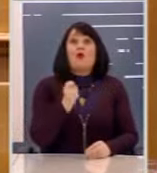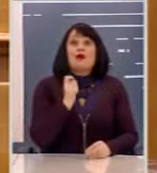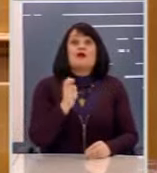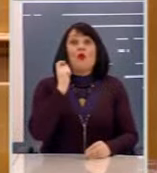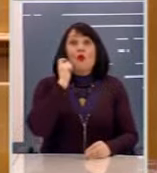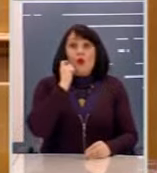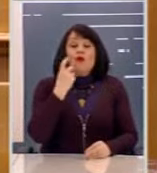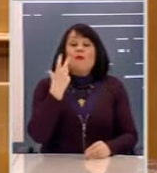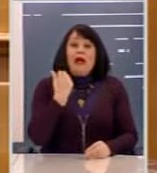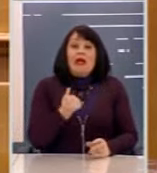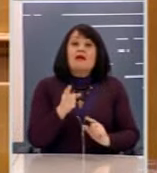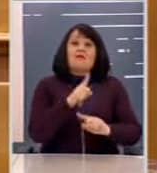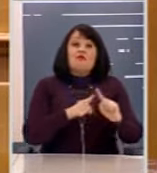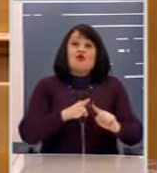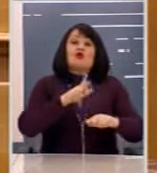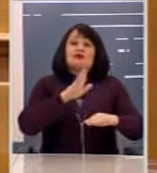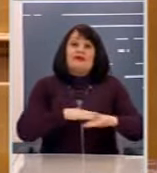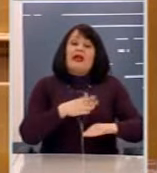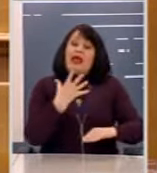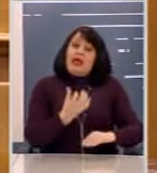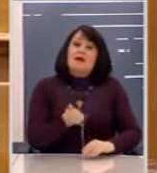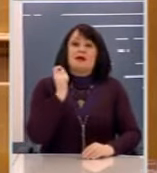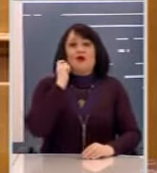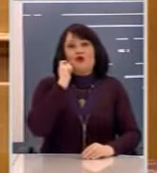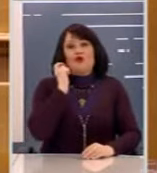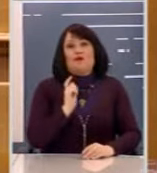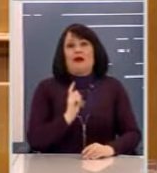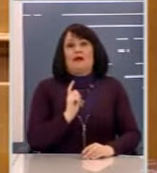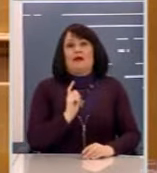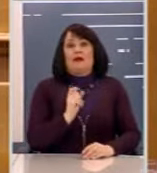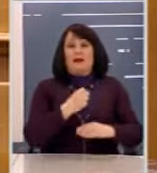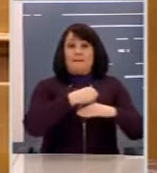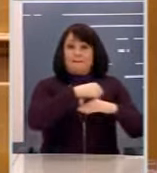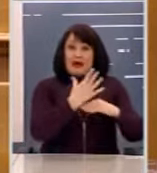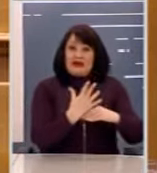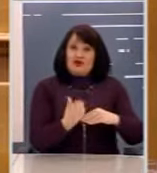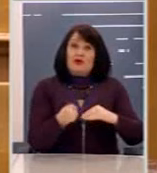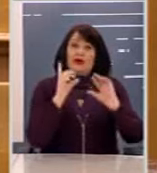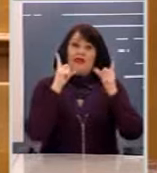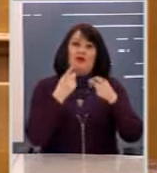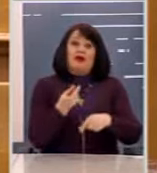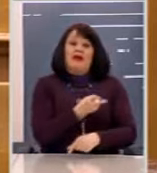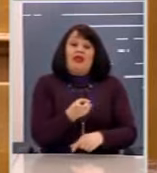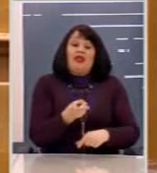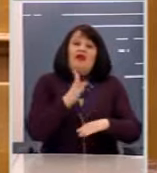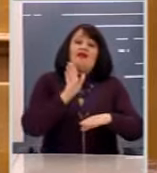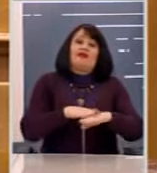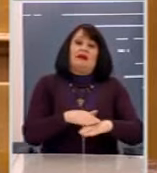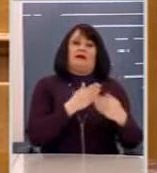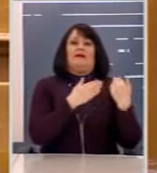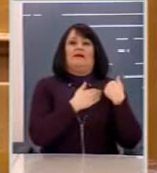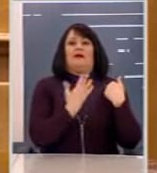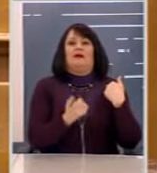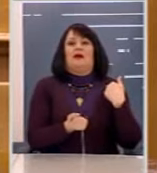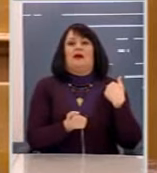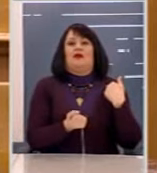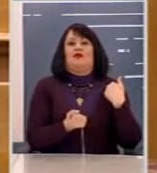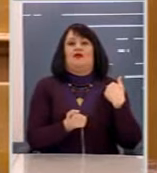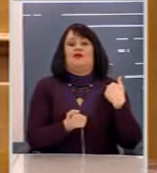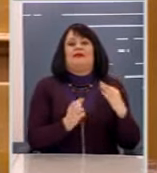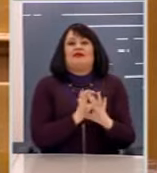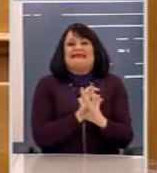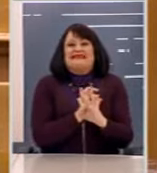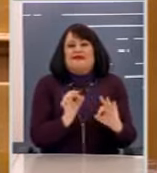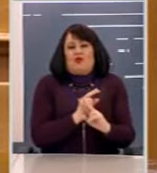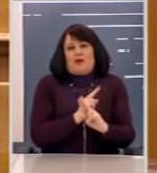ονοματεπώνυμο. Το πολιτικό ονοματεπώνυμο είναι ΠΑΣΟΚ και Νέα Δημοκρατία. Αυτό είναι απολύτως